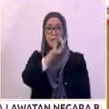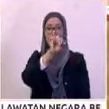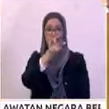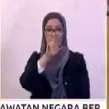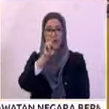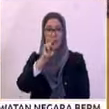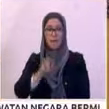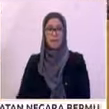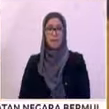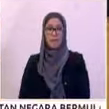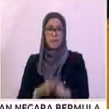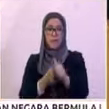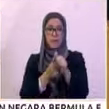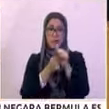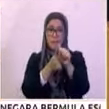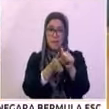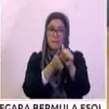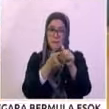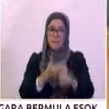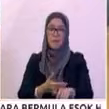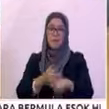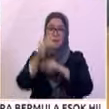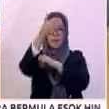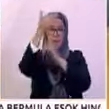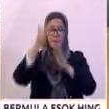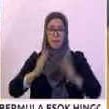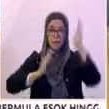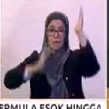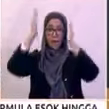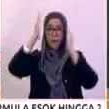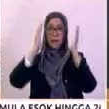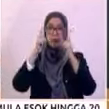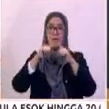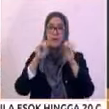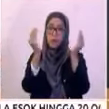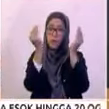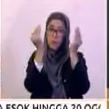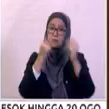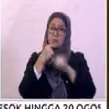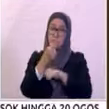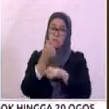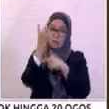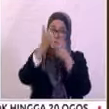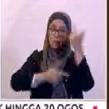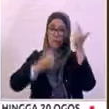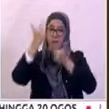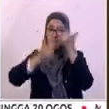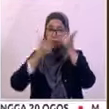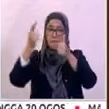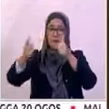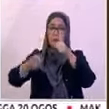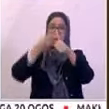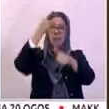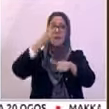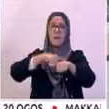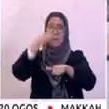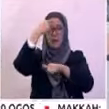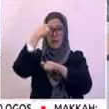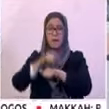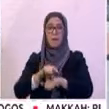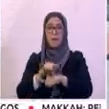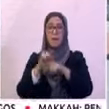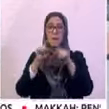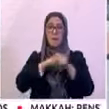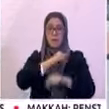Menurut Pesuruhjaya Tinggi Malaysia ke Brunei, Ismail Salam, lawatan berkenaan adalah yang pertama bagi Al-Sultan Abdullah setelah